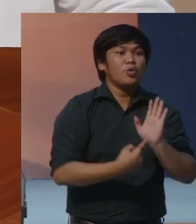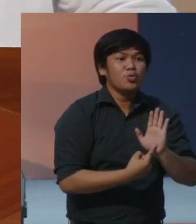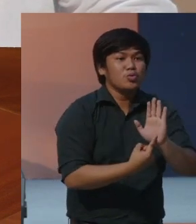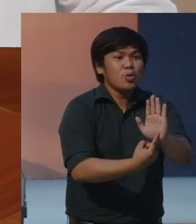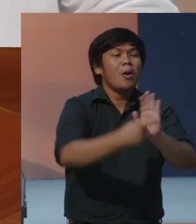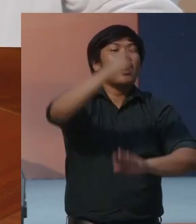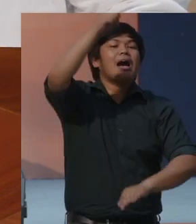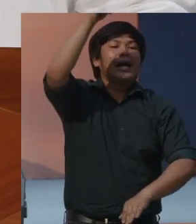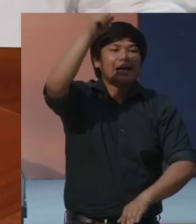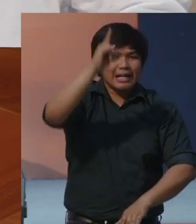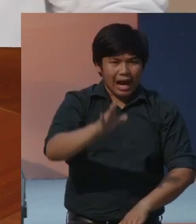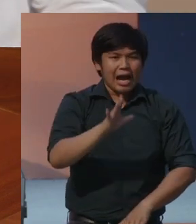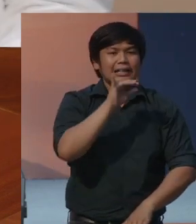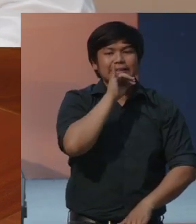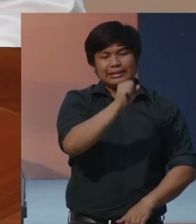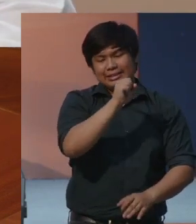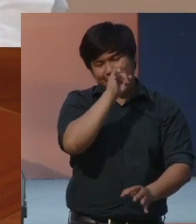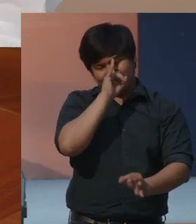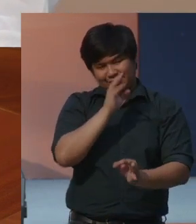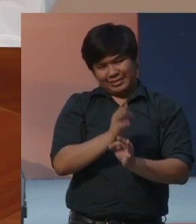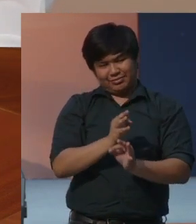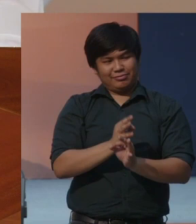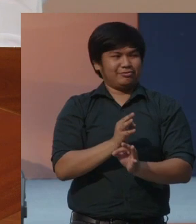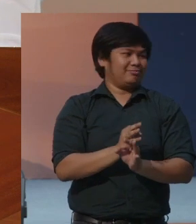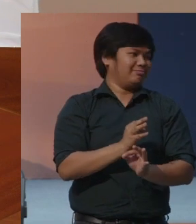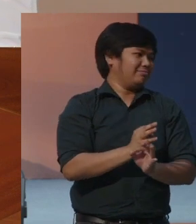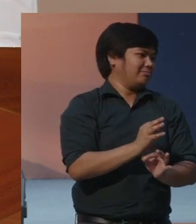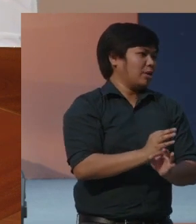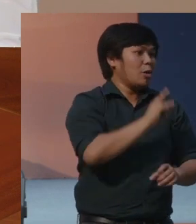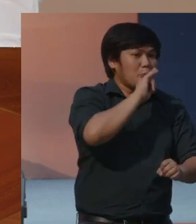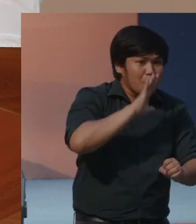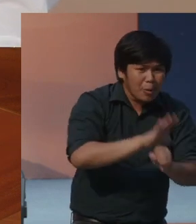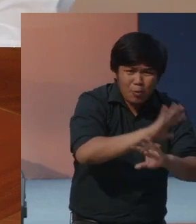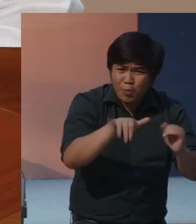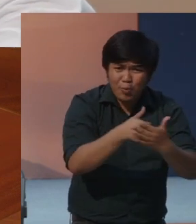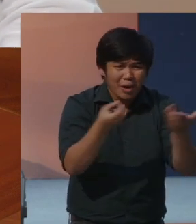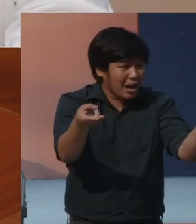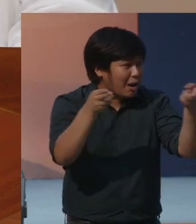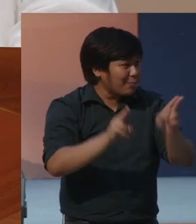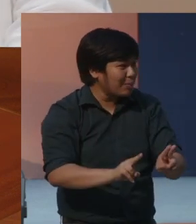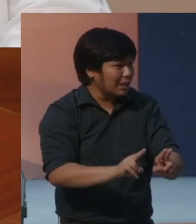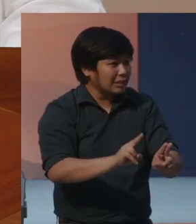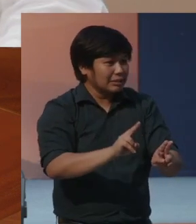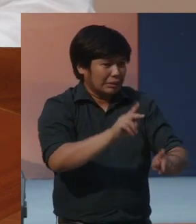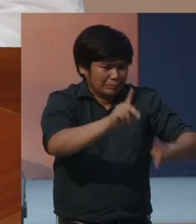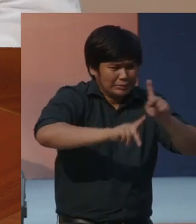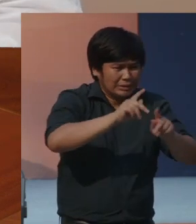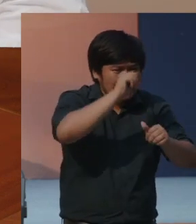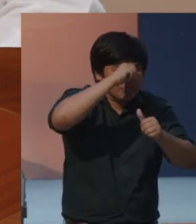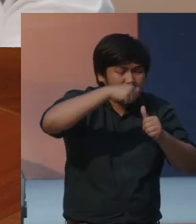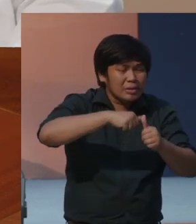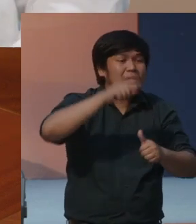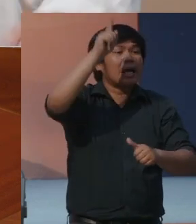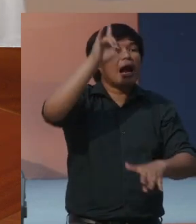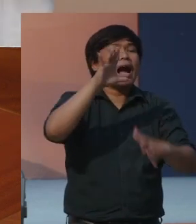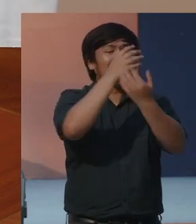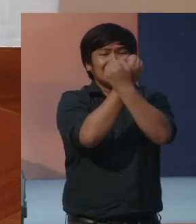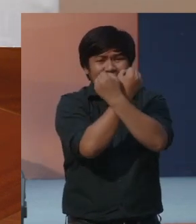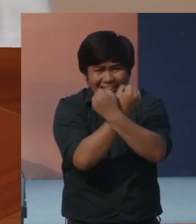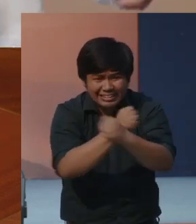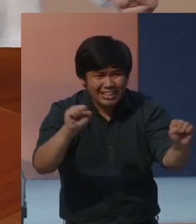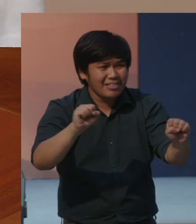Para maalala ng Israel ang presensya ng Diyos at ang kanyang pangako. Para maalala nila na sila ay niligtas sa